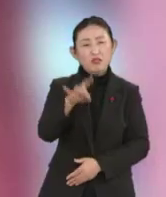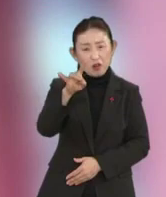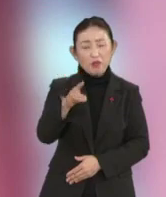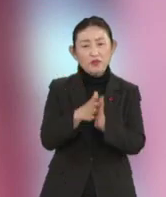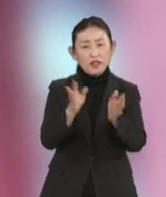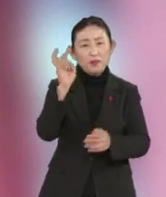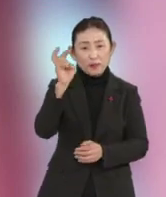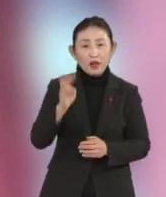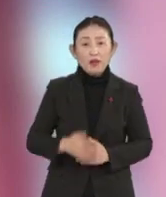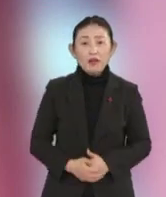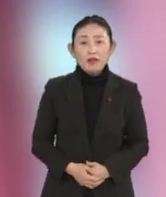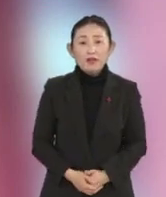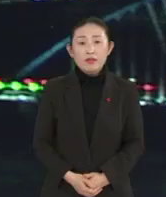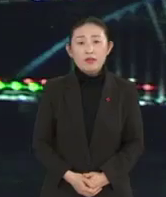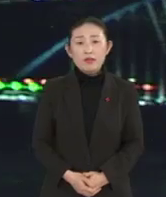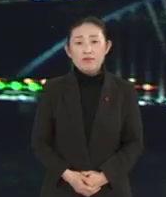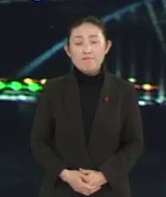있습니다